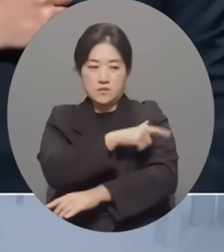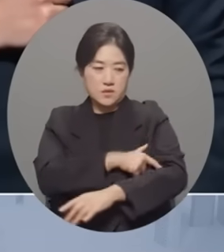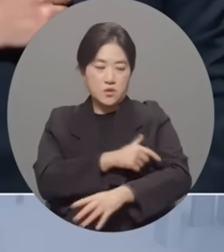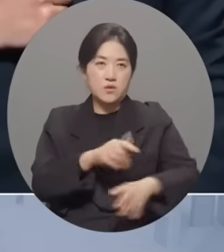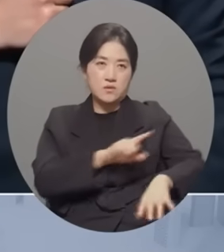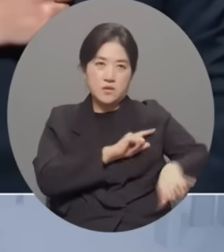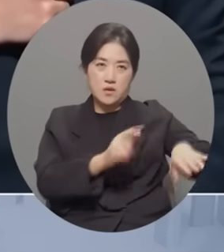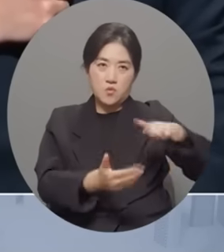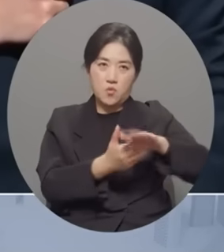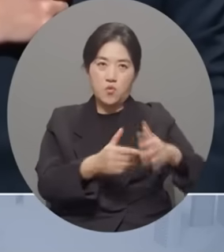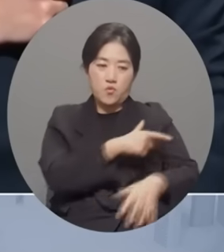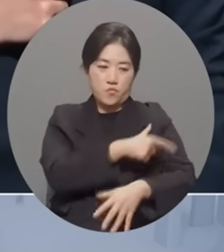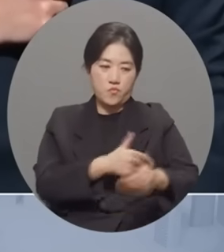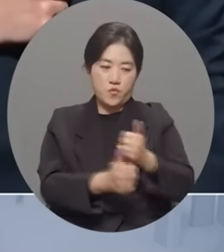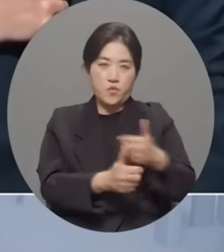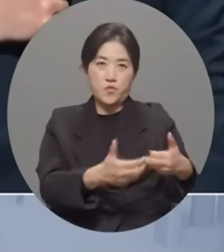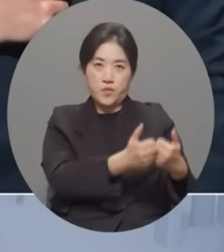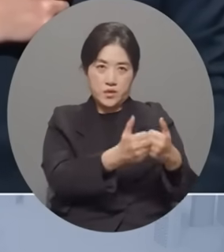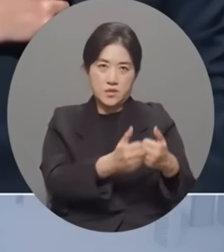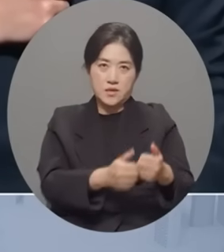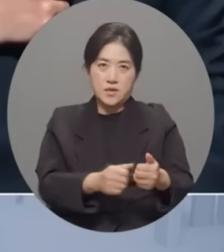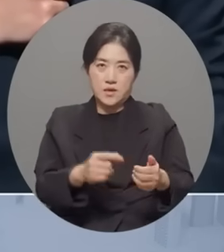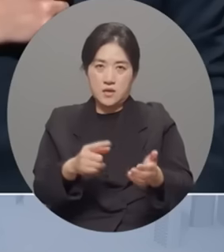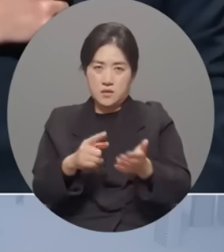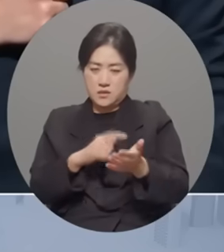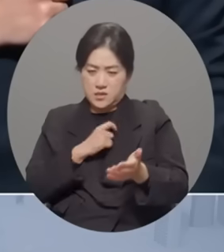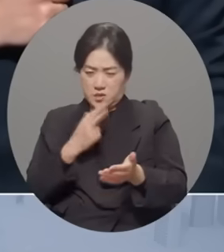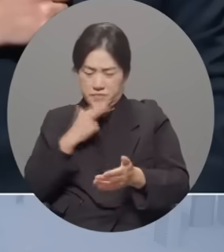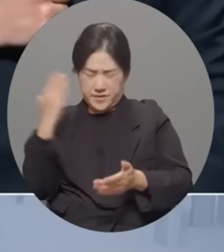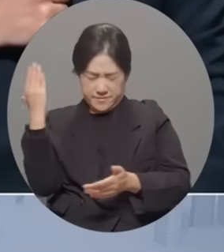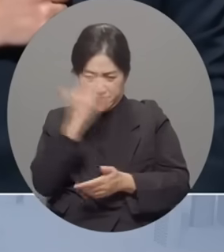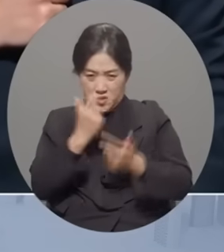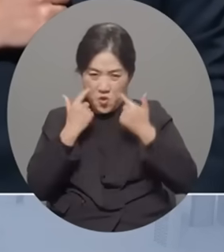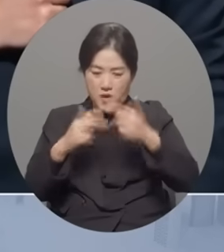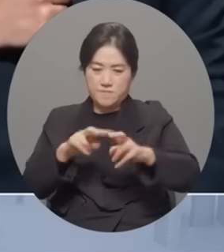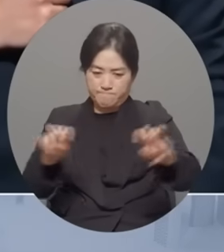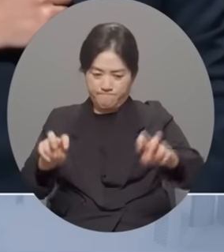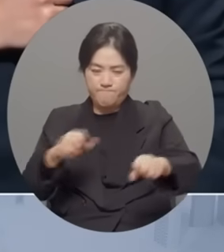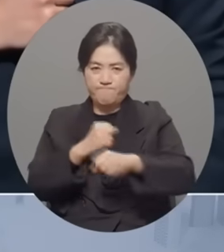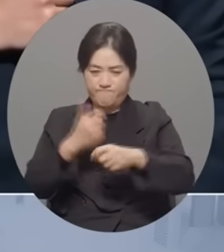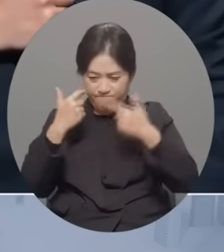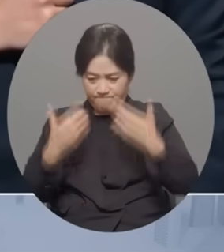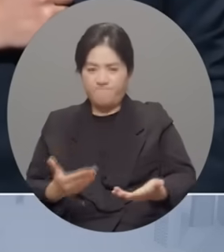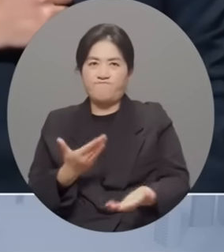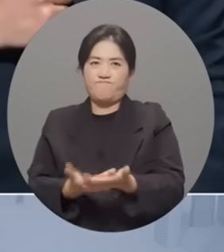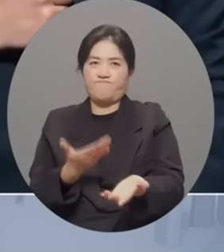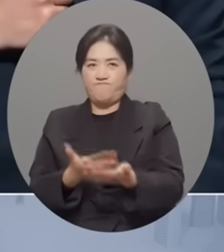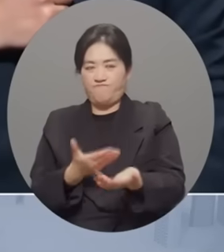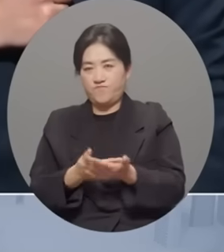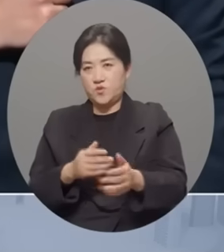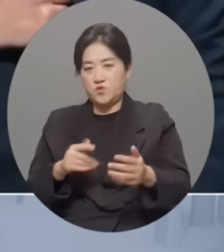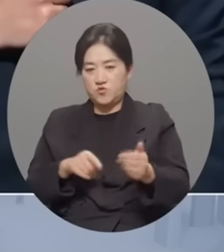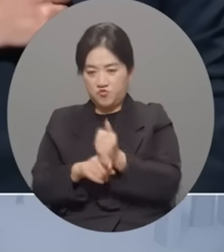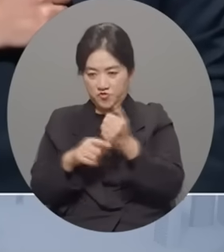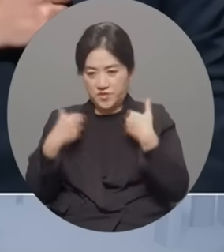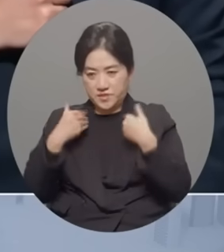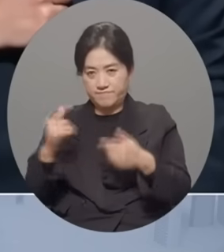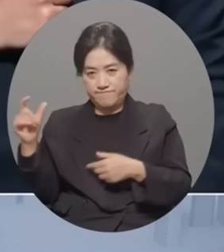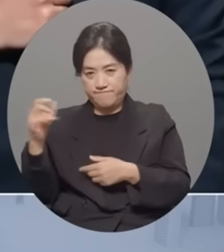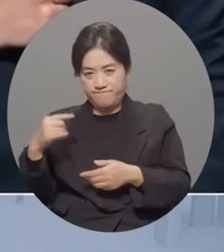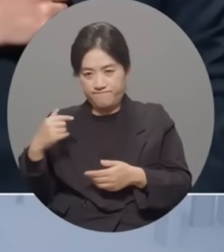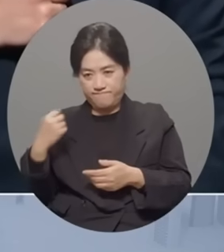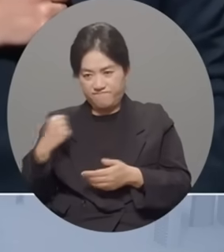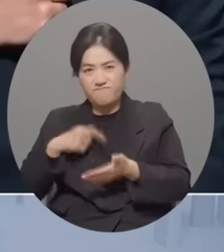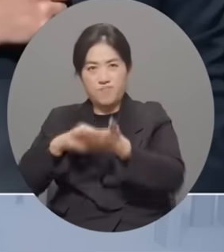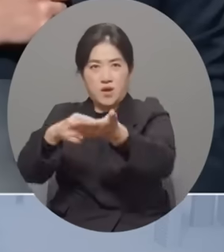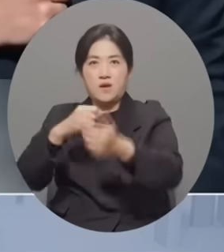회의를 열었는데요. 한점 의혹 없이 사건의 진상을 명명백백하게 밝혀줄 것을 수사 당국에 강력하게